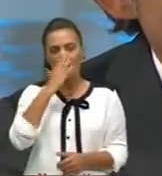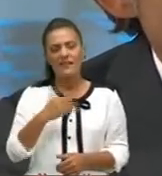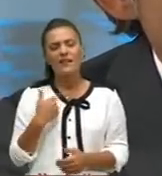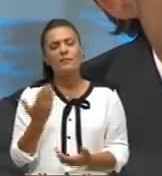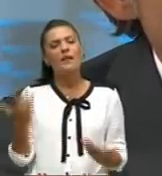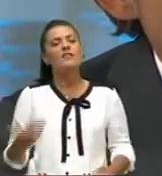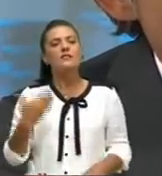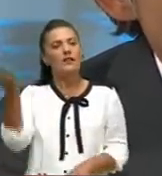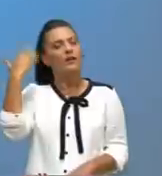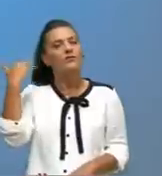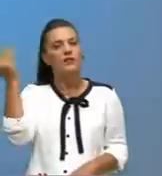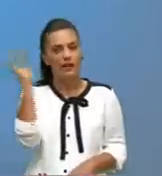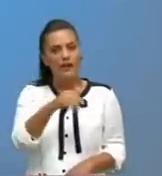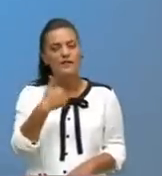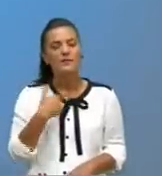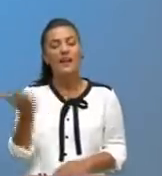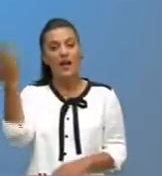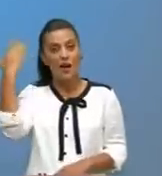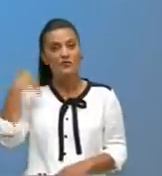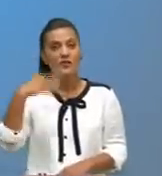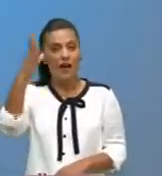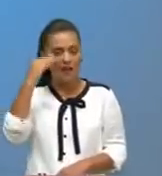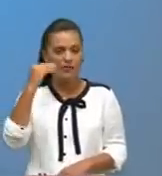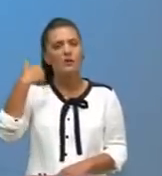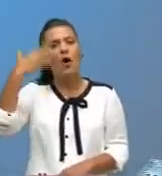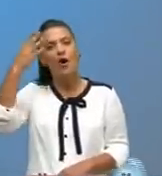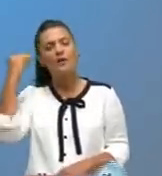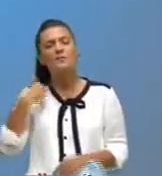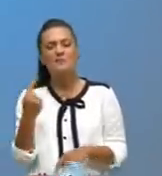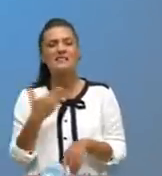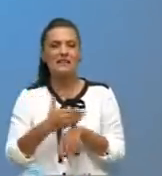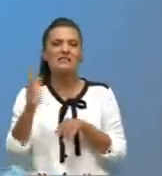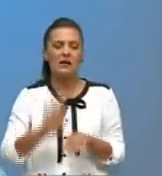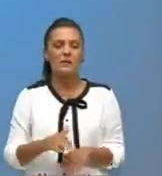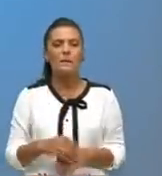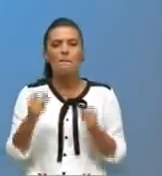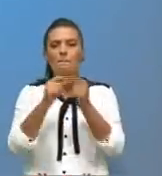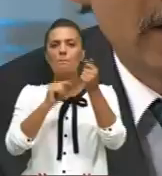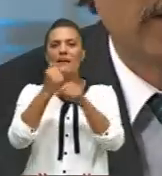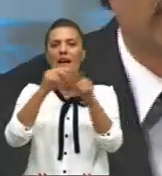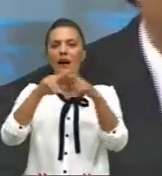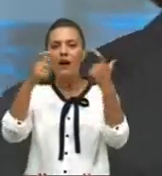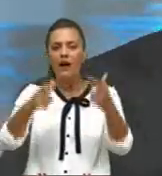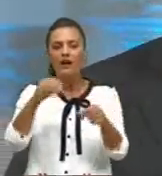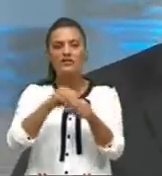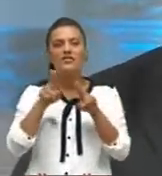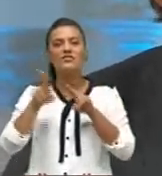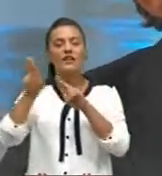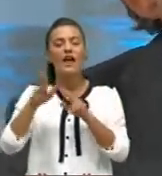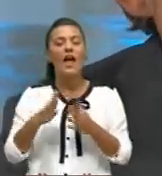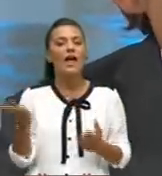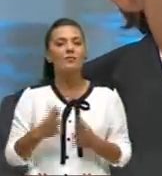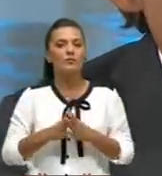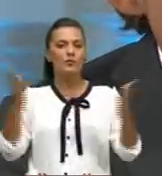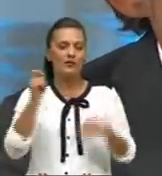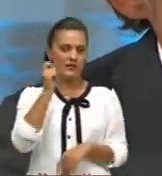önce gelseymişiz. Keşke daha önce anlasaymışız, öğrenseymişiz. Evet. Geç kalmışız biz efendim. Biga'da Çanakkale'nin en büyük